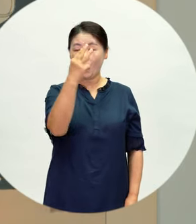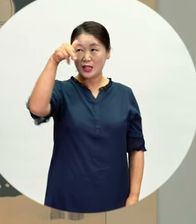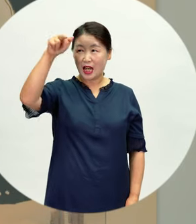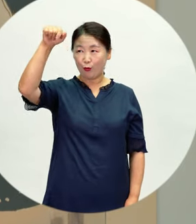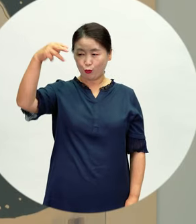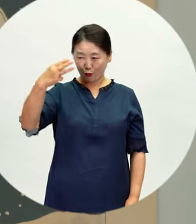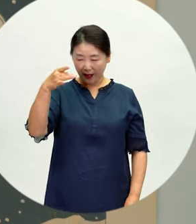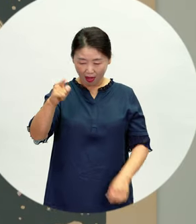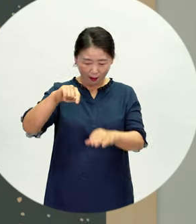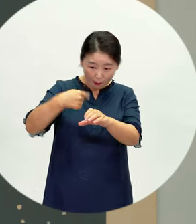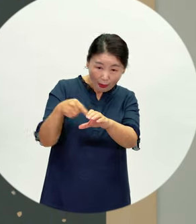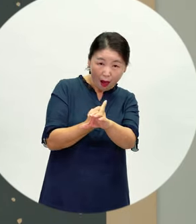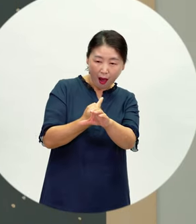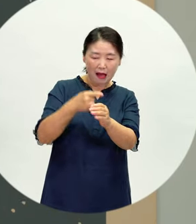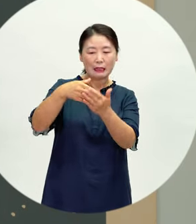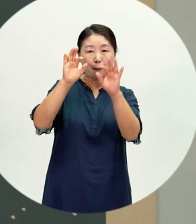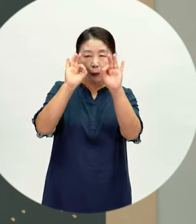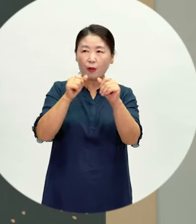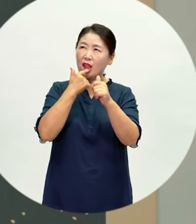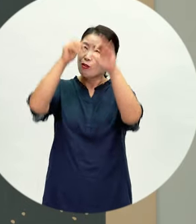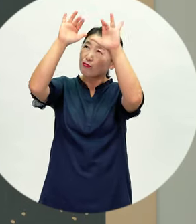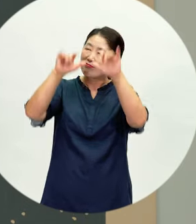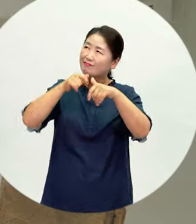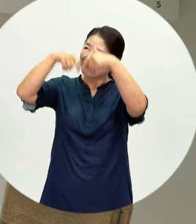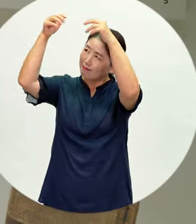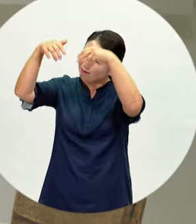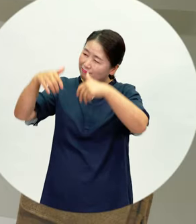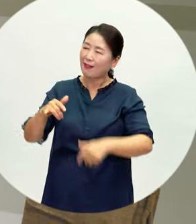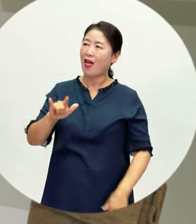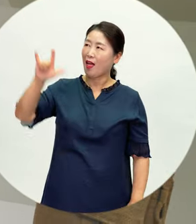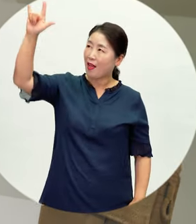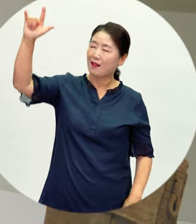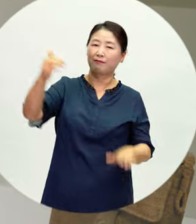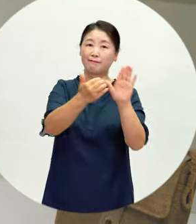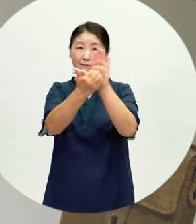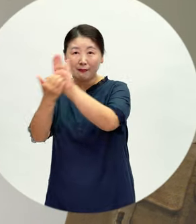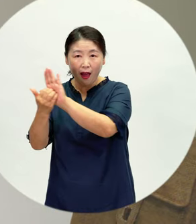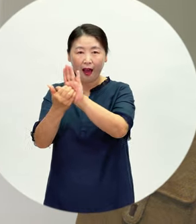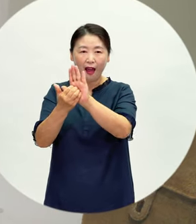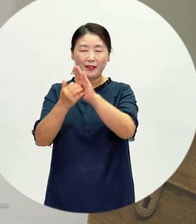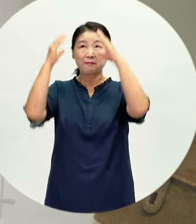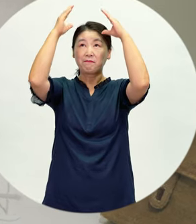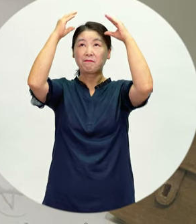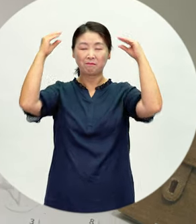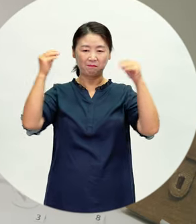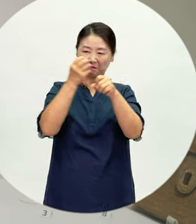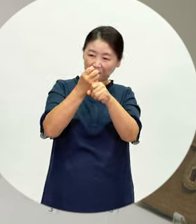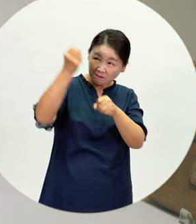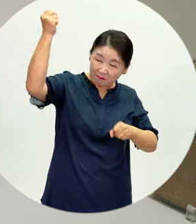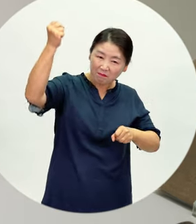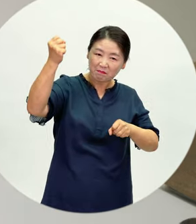판화에서 보시다시피 우리는 눈을 피할 때나 비를 피할 때나 그리고 햇빛을 피할 때나 종이 양산, 종이